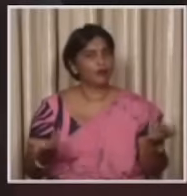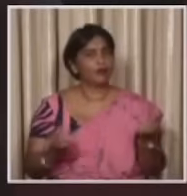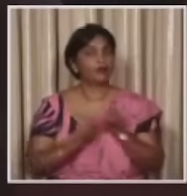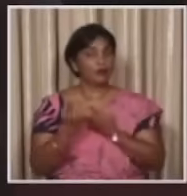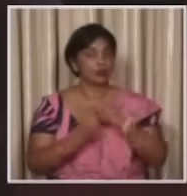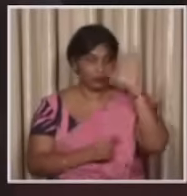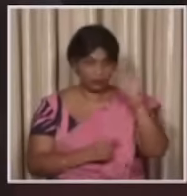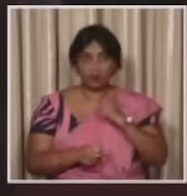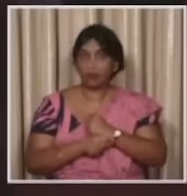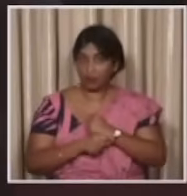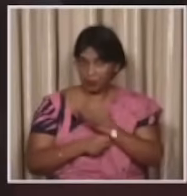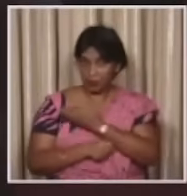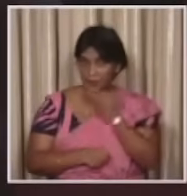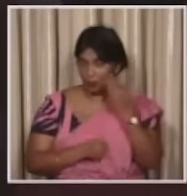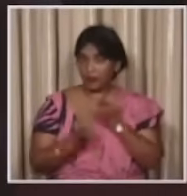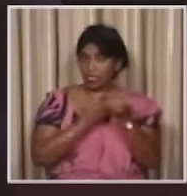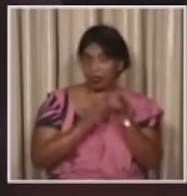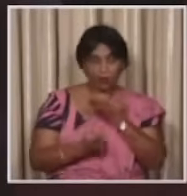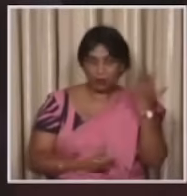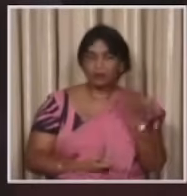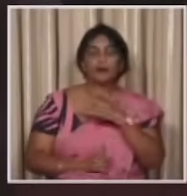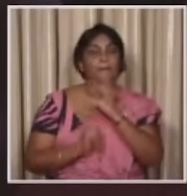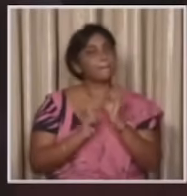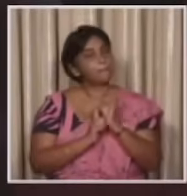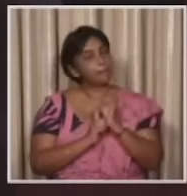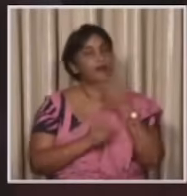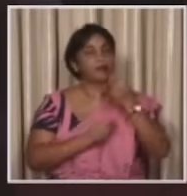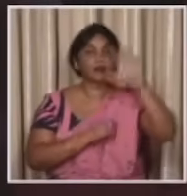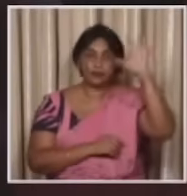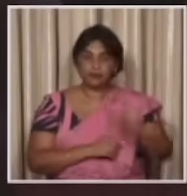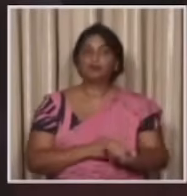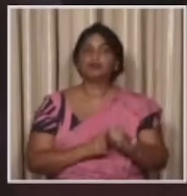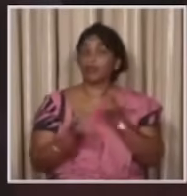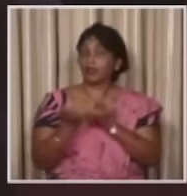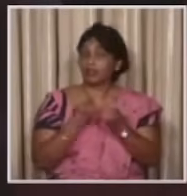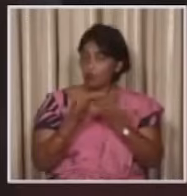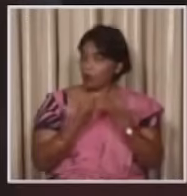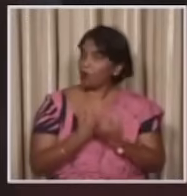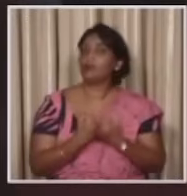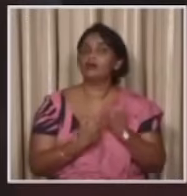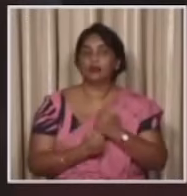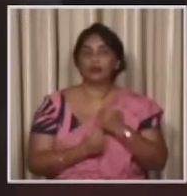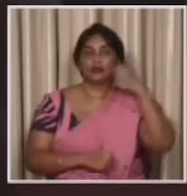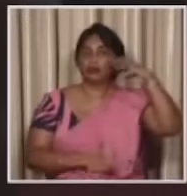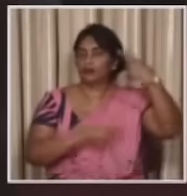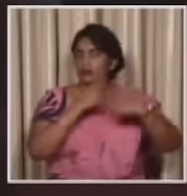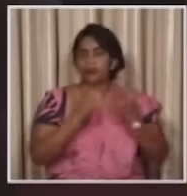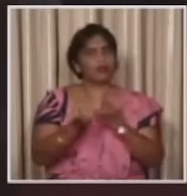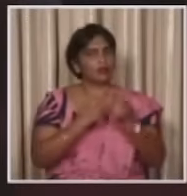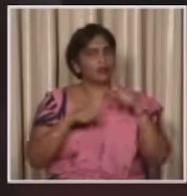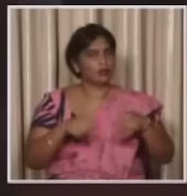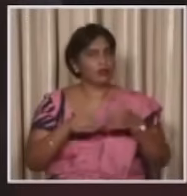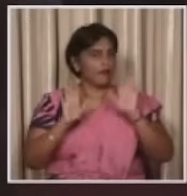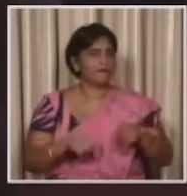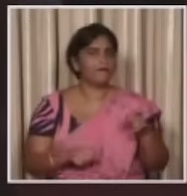තරඟකාරීත්වයක් ගේන්න පුළුවන් රජයේ ආයතන. ඔබතුමන්ලත් කියන්නේ පෞද්ගලික ආයෝජන ගේන්න, පළමුද්දලගේ තරඟකාරීත්වයක් ගේන්න ජනනයේ යම්කිසි තරඟකාරීත්වයක් දැනුත්